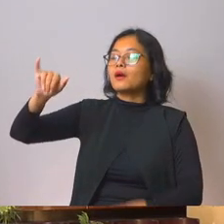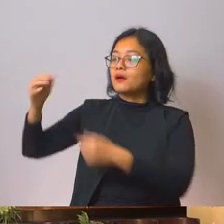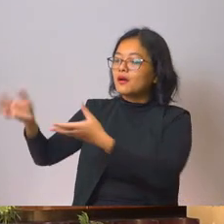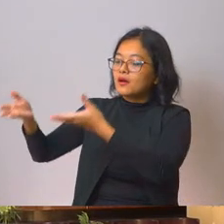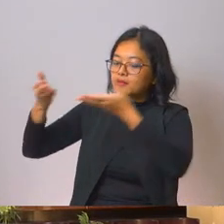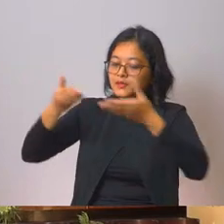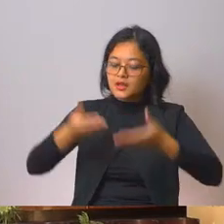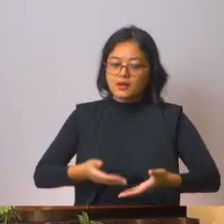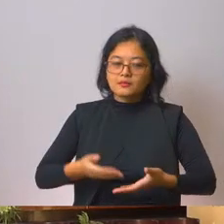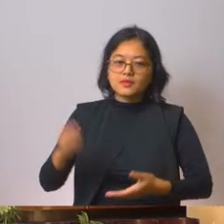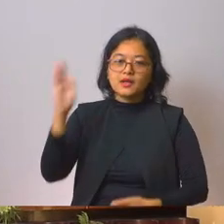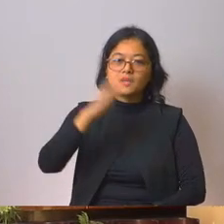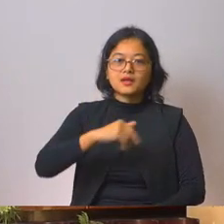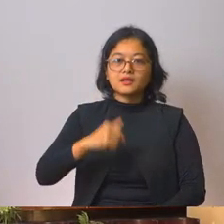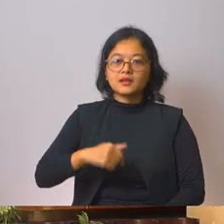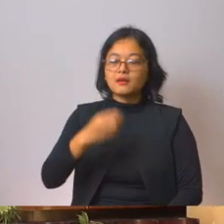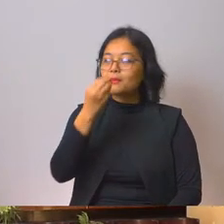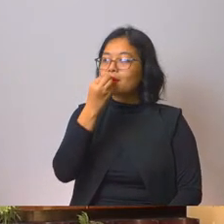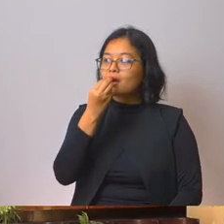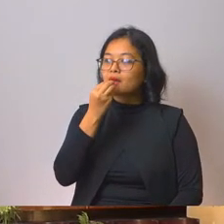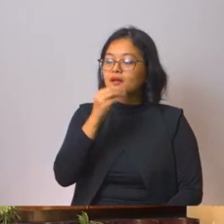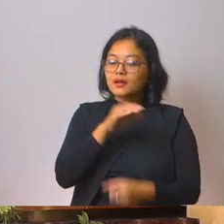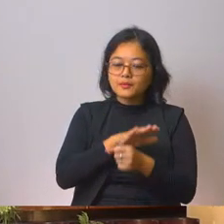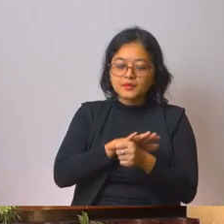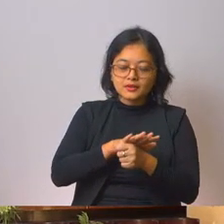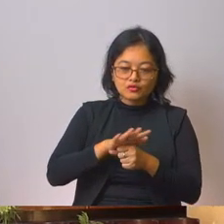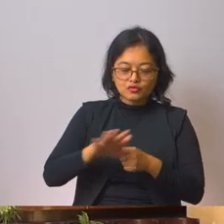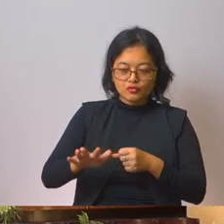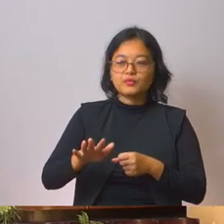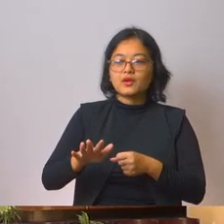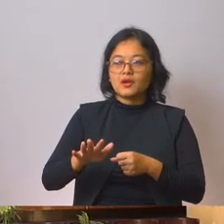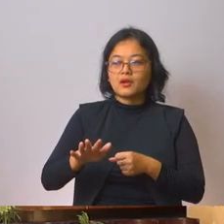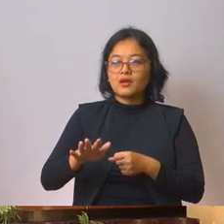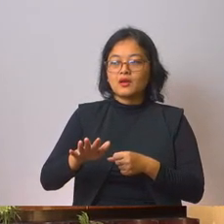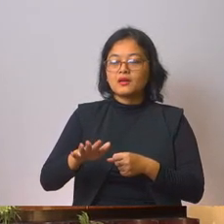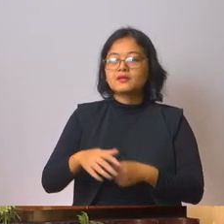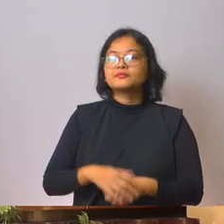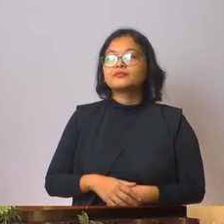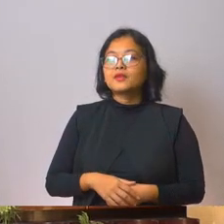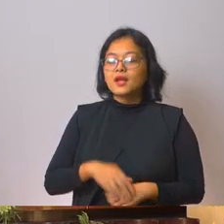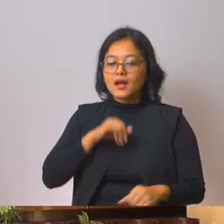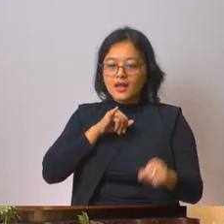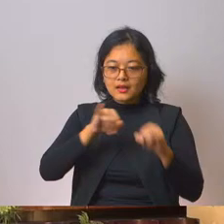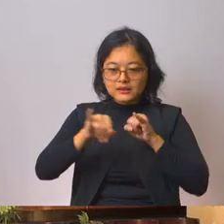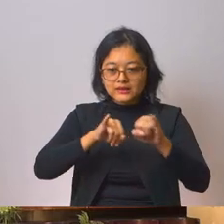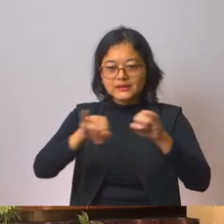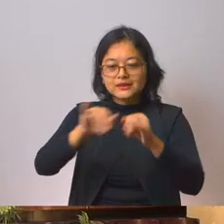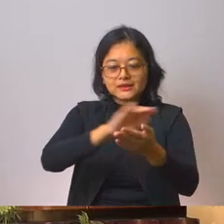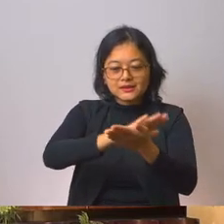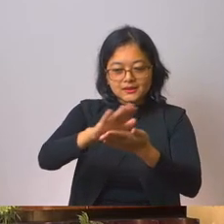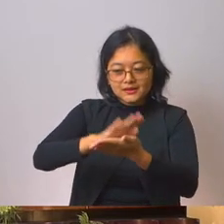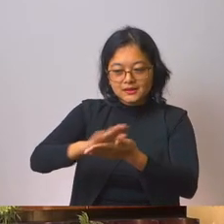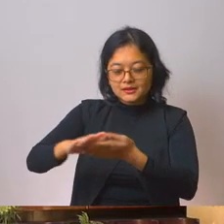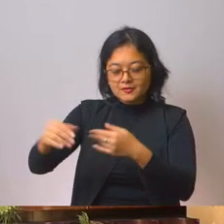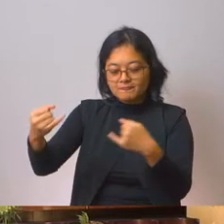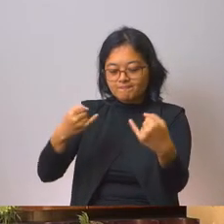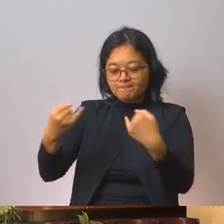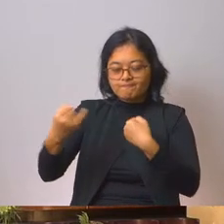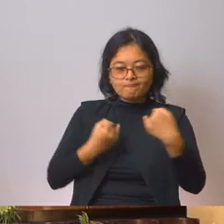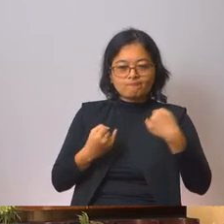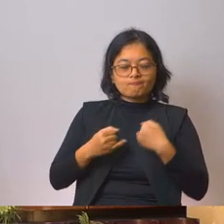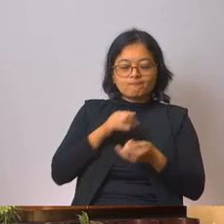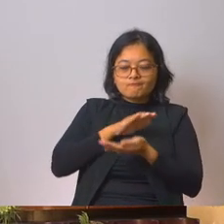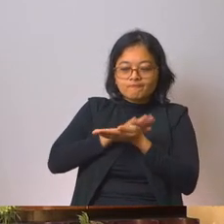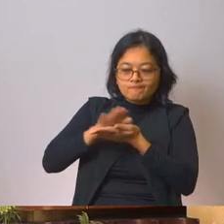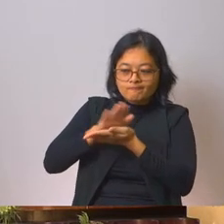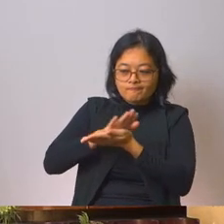kami pada hari ini makanan kami yang secukupnya, dan ampunilah kami akan kesalahan kami,